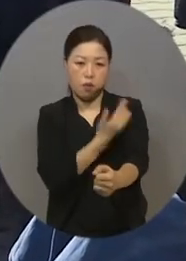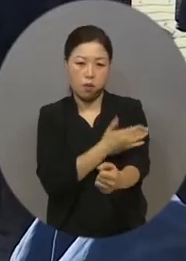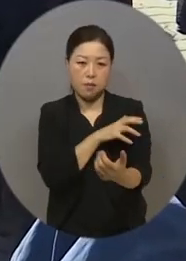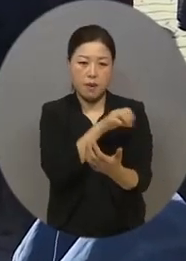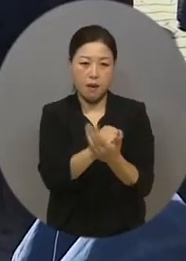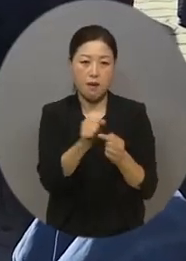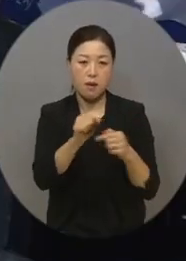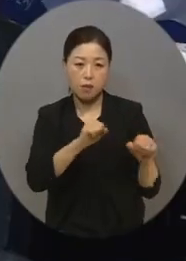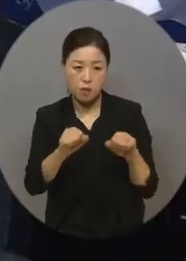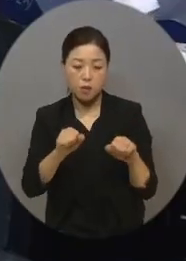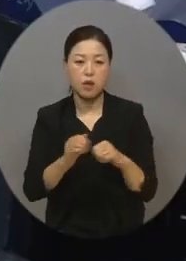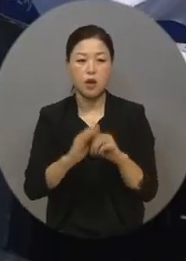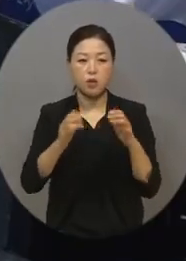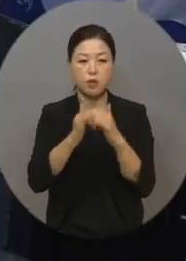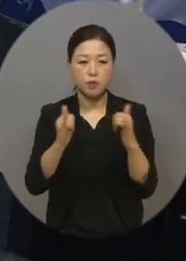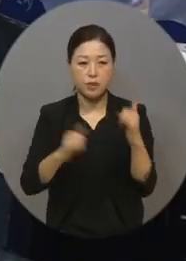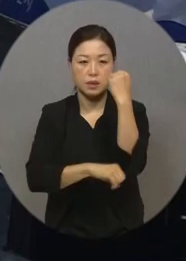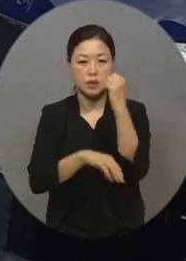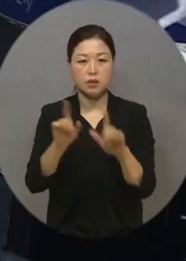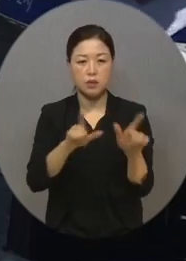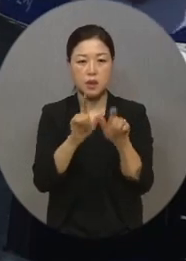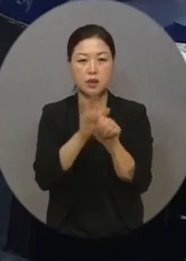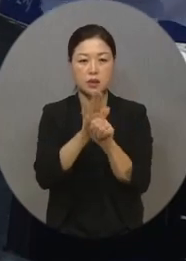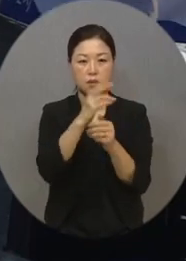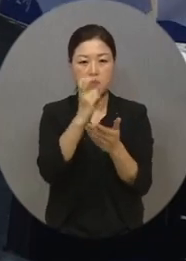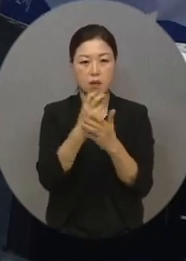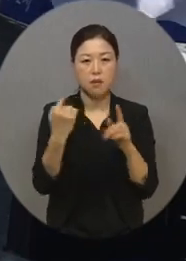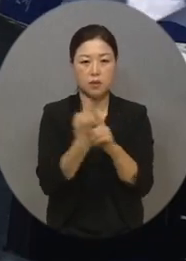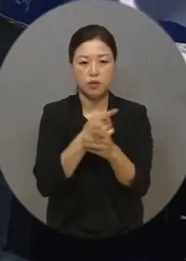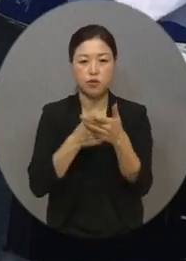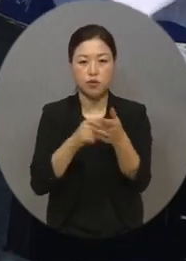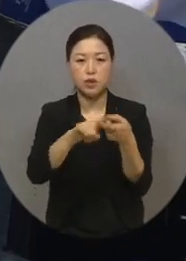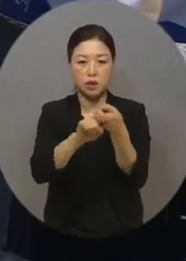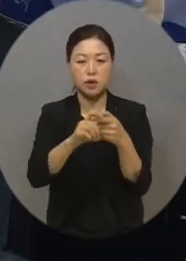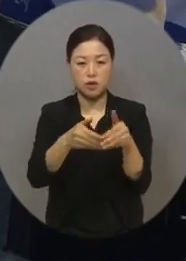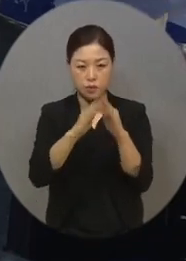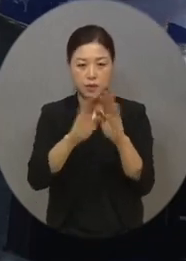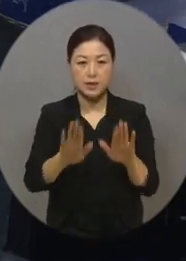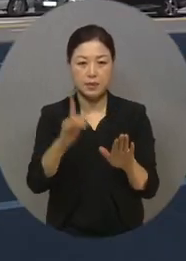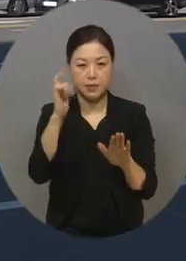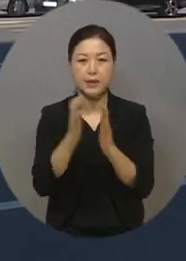쟁취하려는 움직임이 국민기초생활보장법